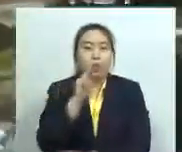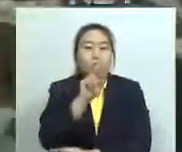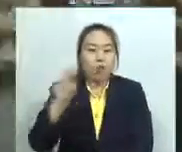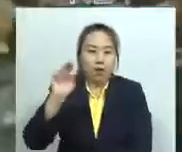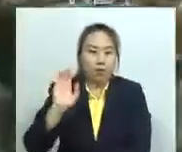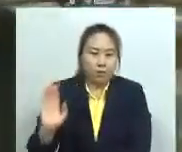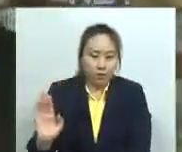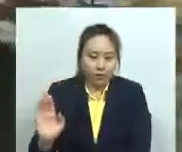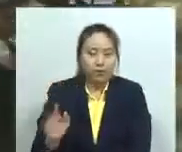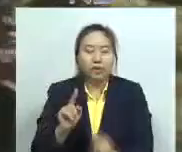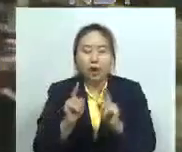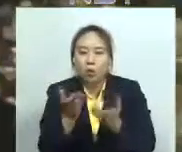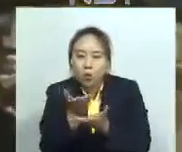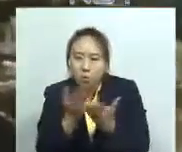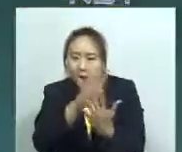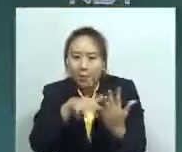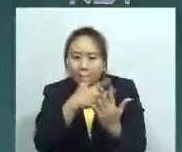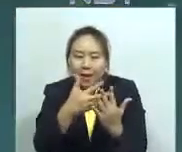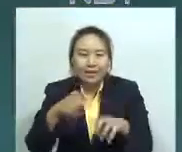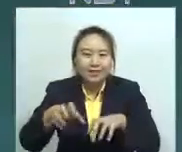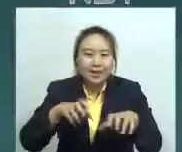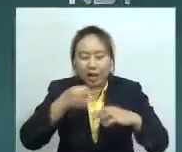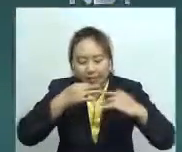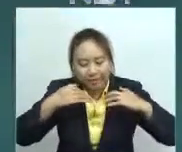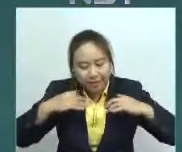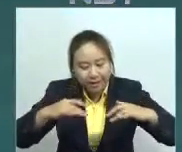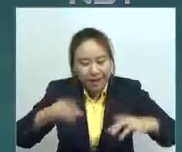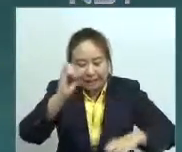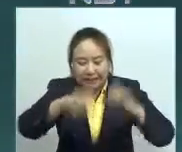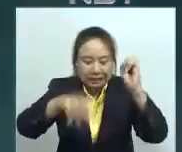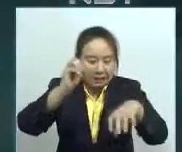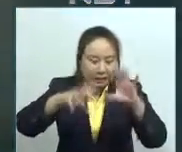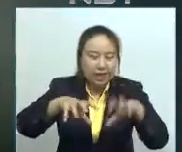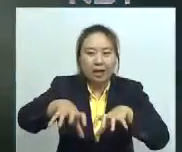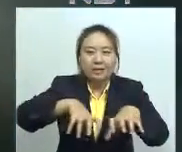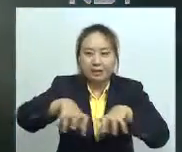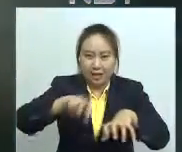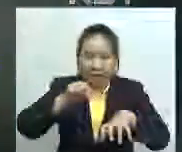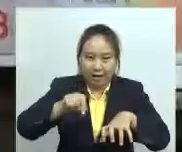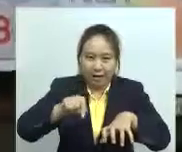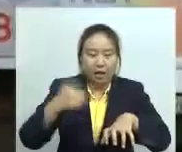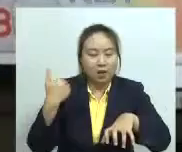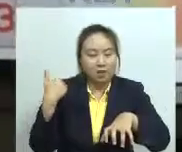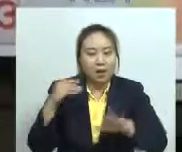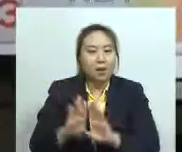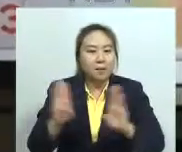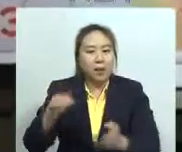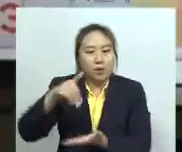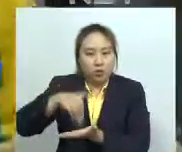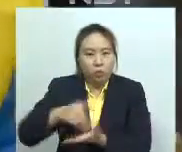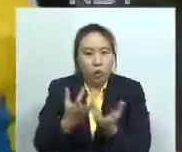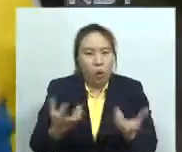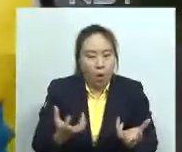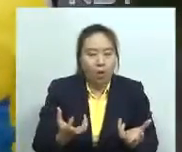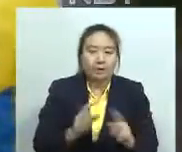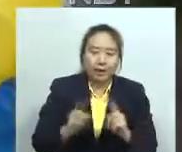ติการหารือถึงแผนปฏิบัติการบริหารจัดการขยะทะเลในอาเซียนตลอดจนจะมีการเปิดตัวศูนย์คลังเก็บสิ่งของเพื่อช่ว